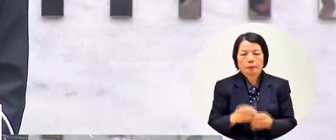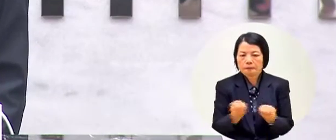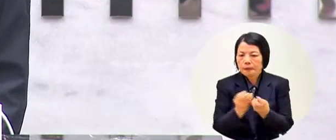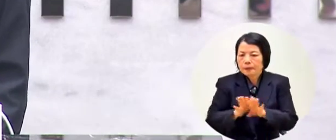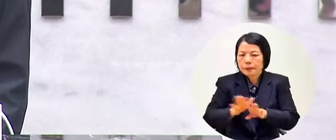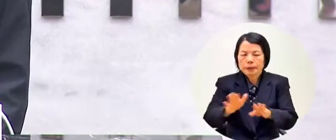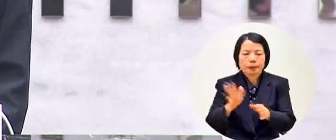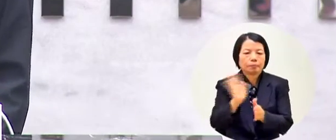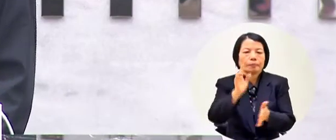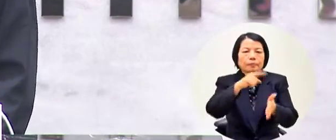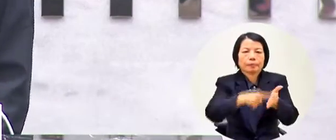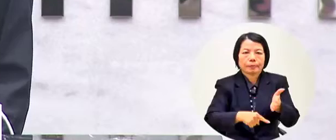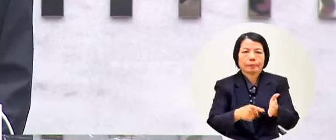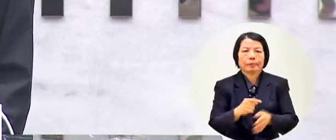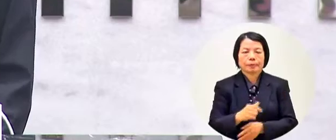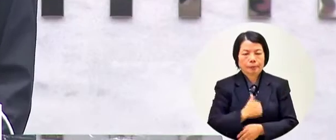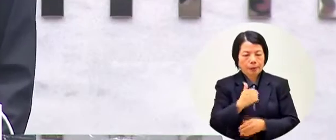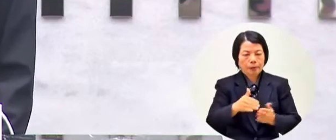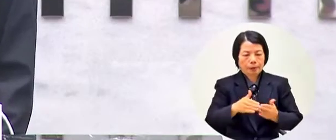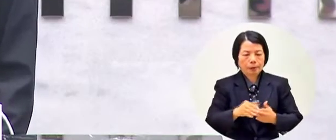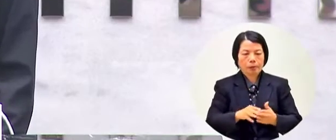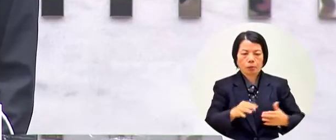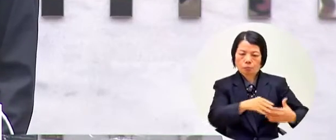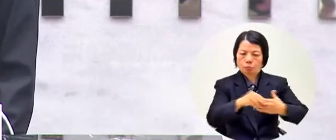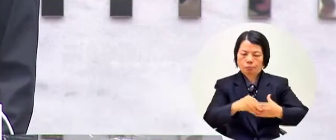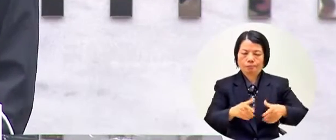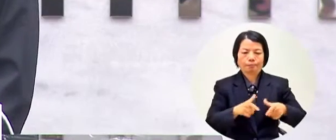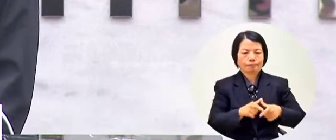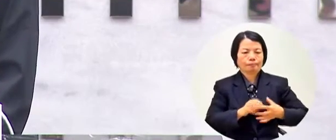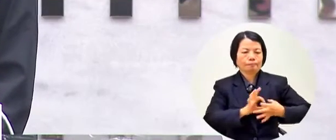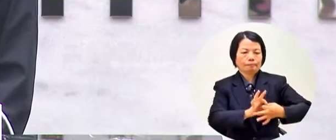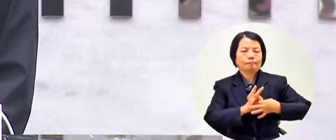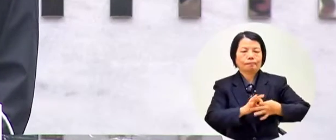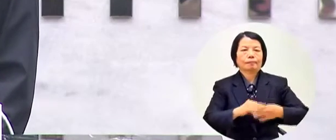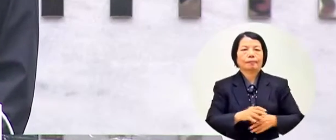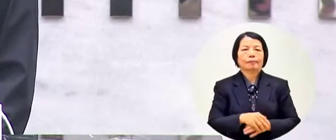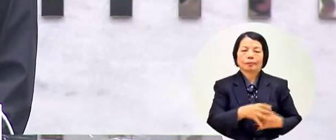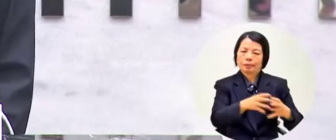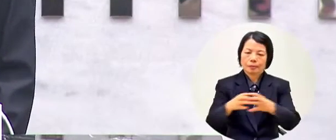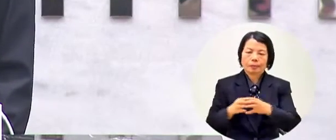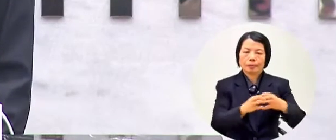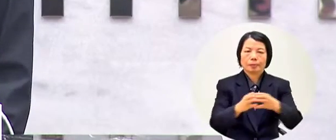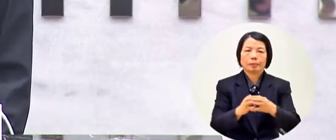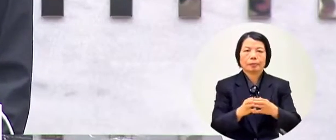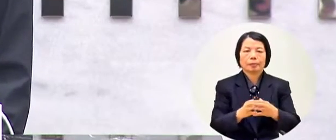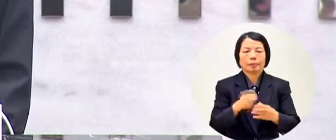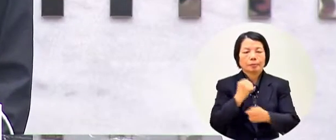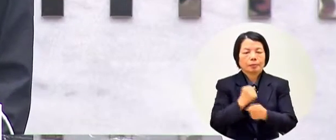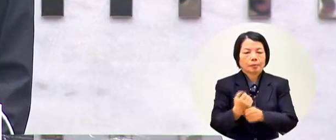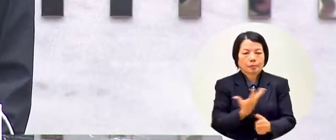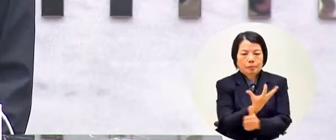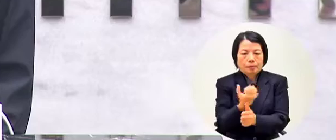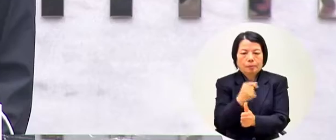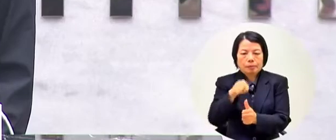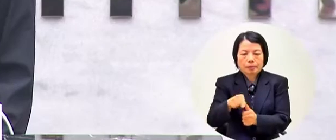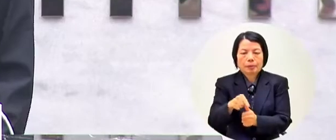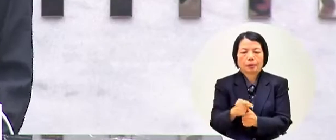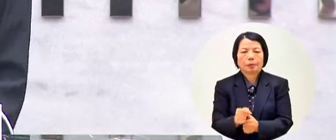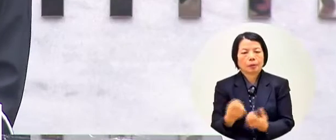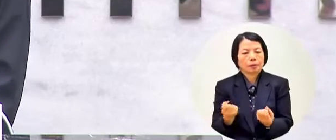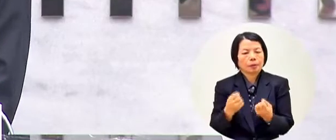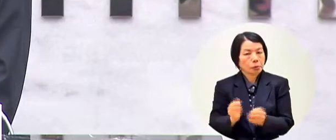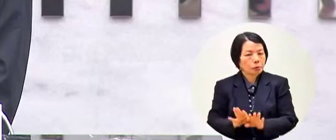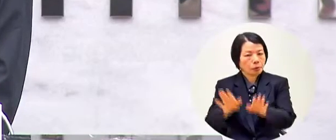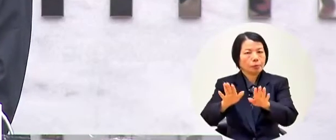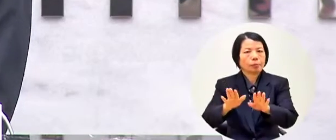望我们真的手牵着手，心连着心，一起来团结掌握这个发展的契机，